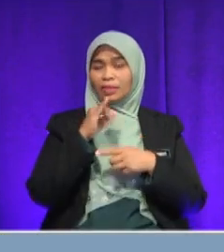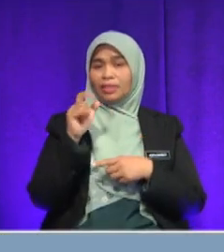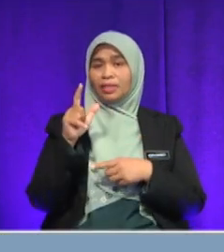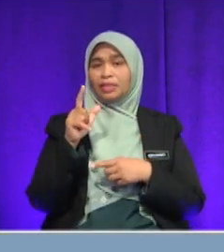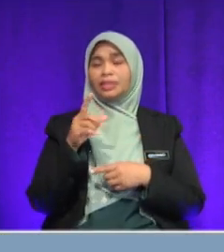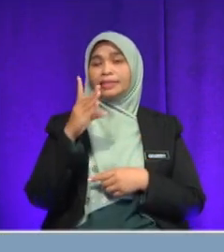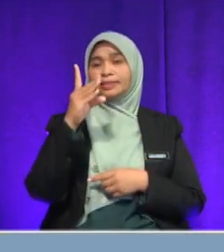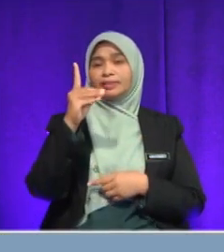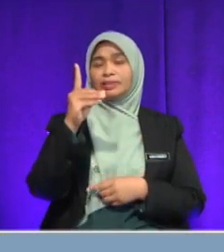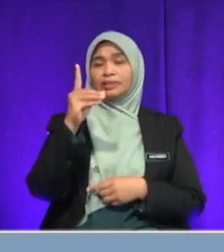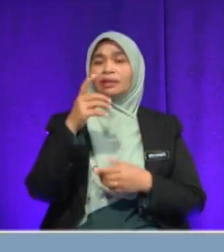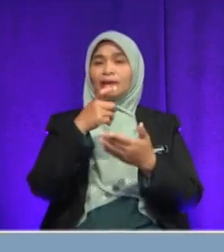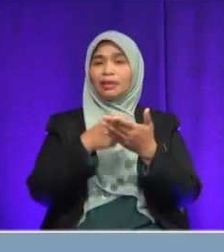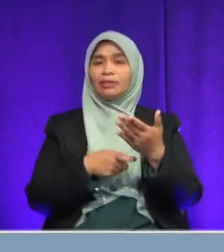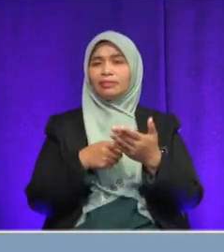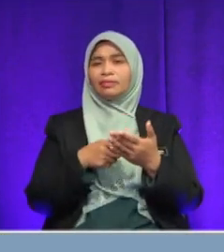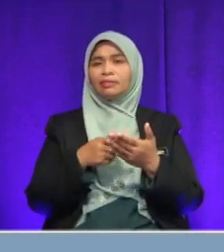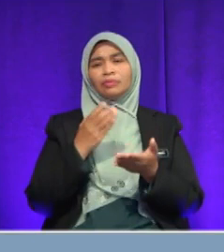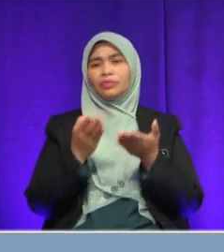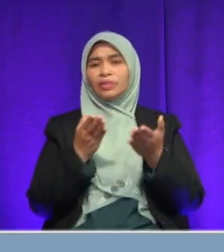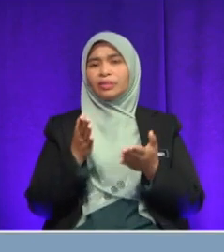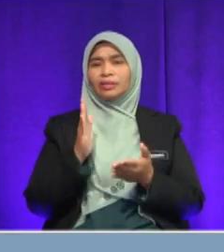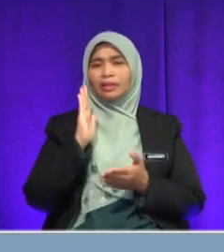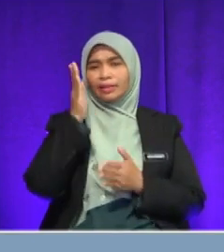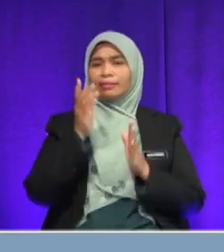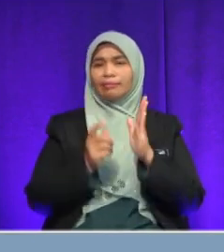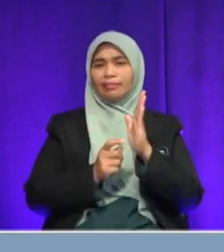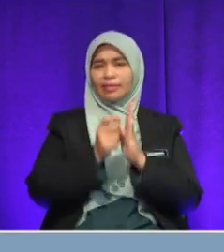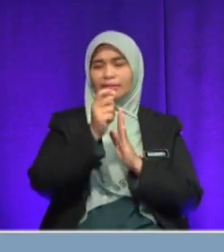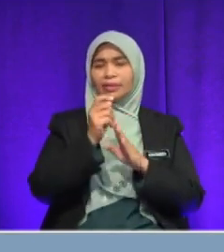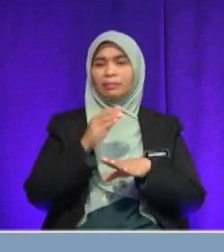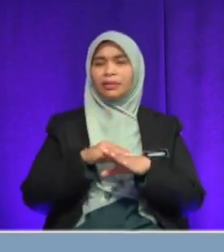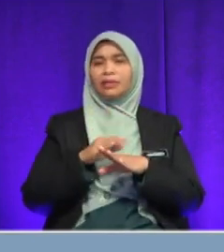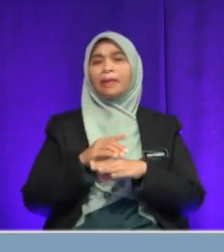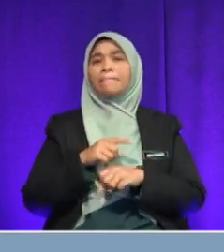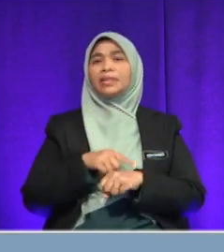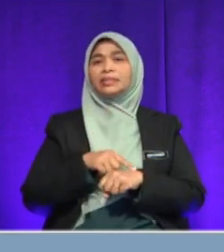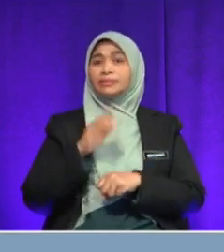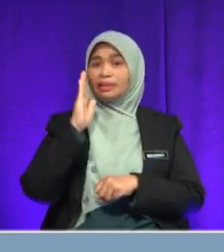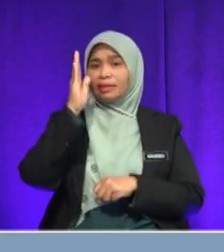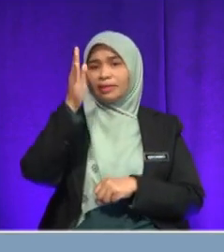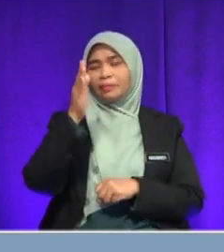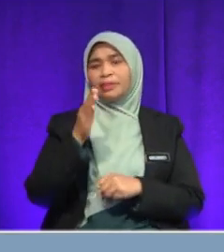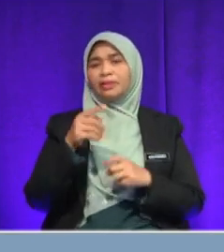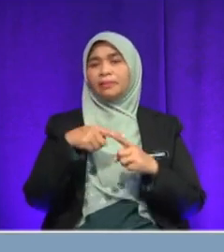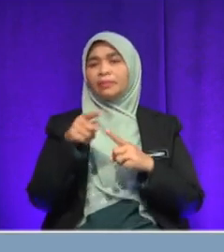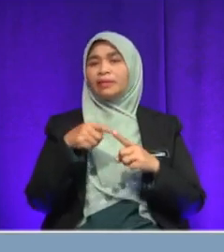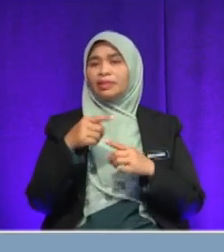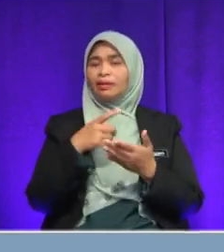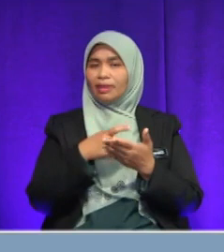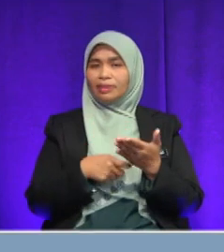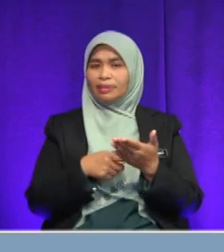adalah D. Harga dijangka meningkat pada masa hadapan. Betul Faiza. So bila harga